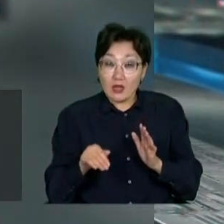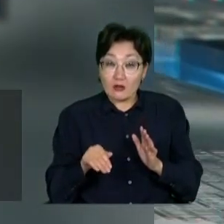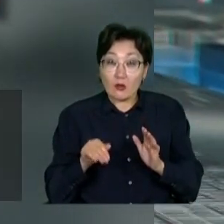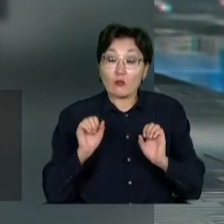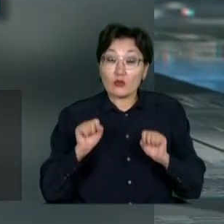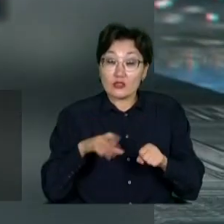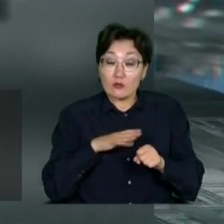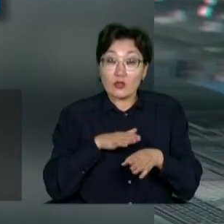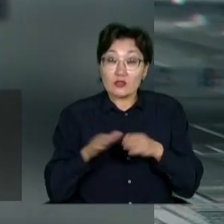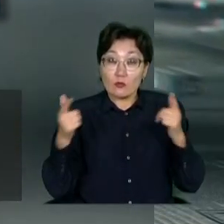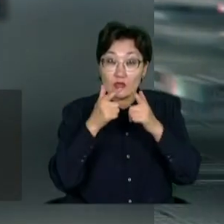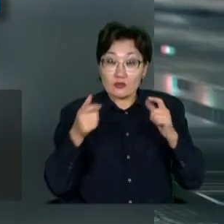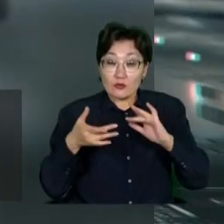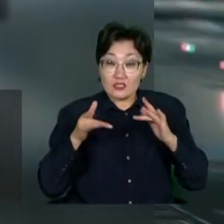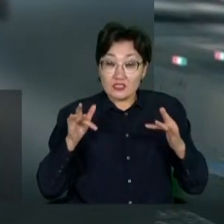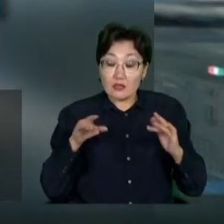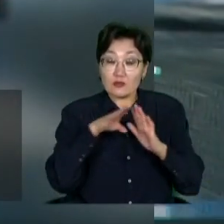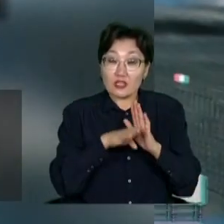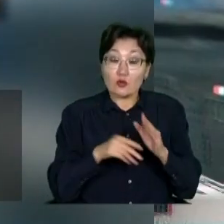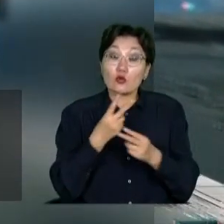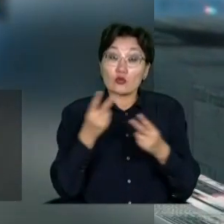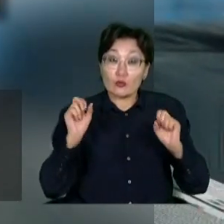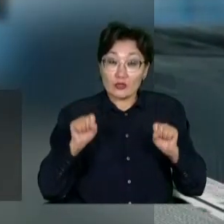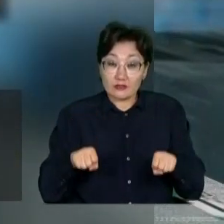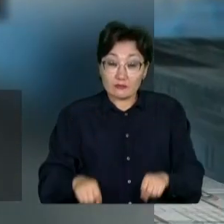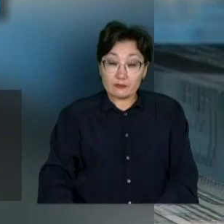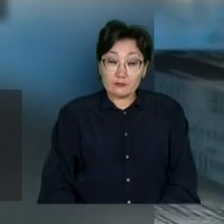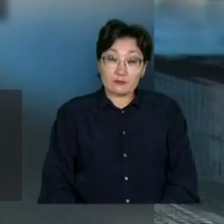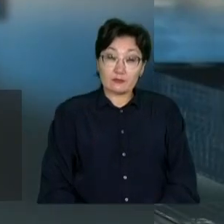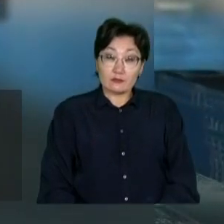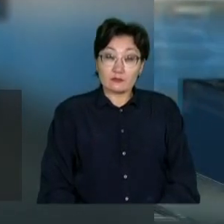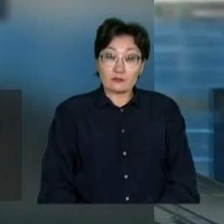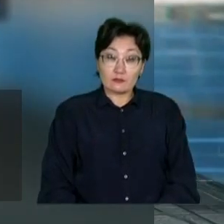керек. Толығырақ ақпаратты npf.kz сайтынан білуге болады.